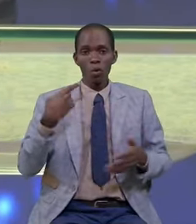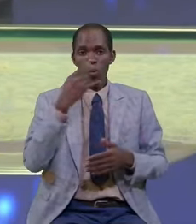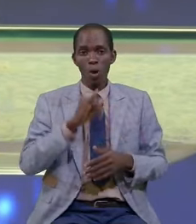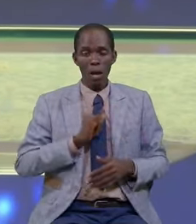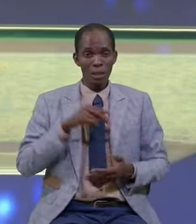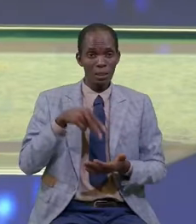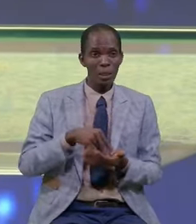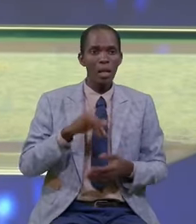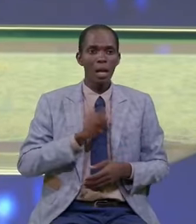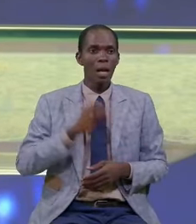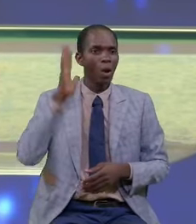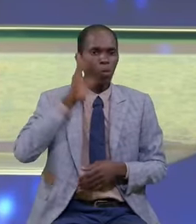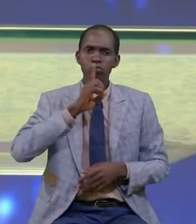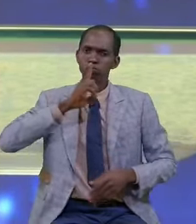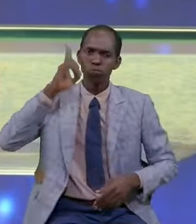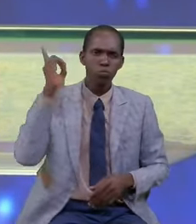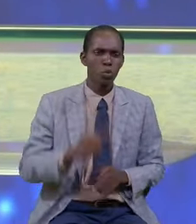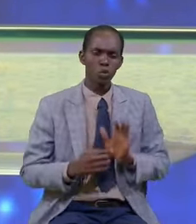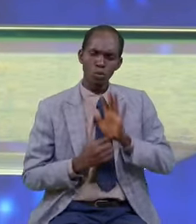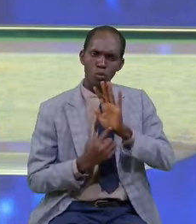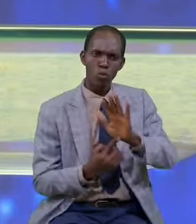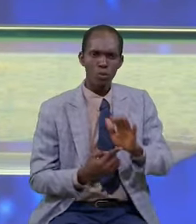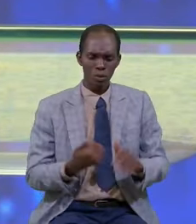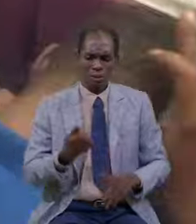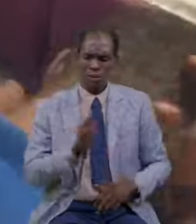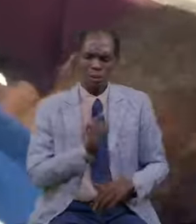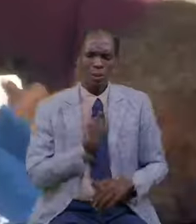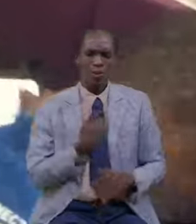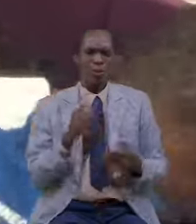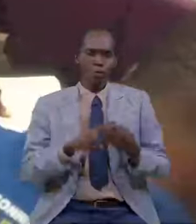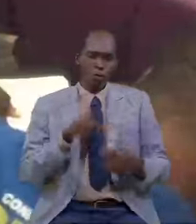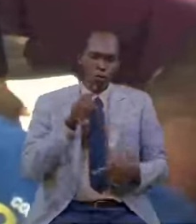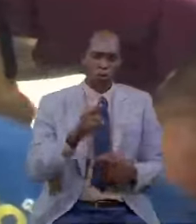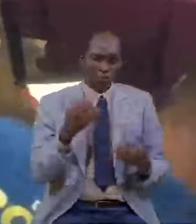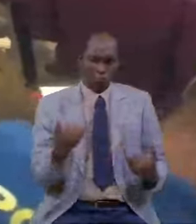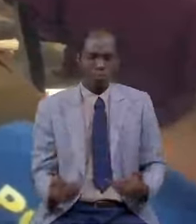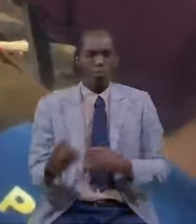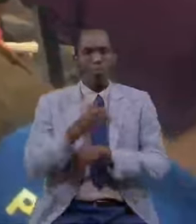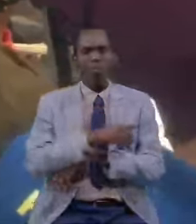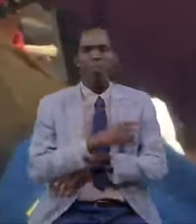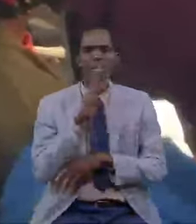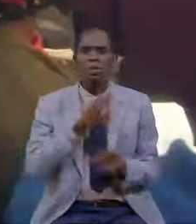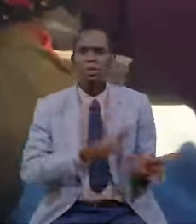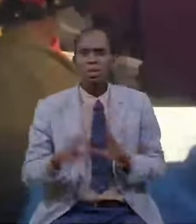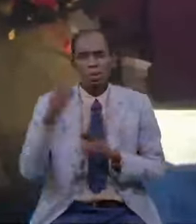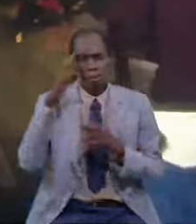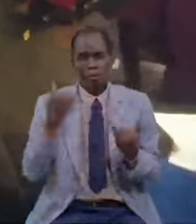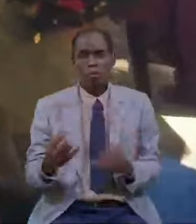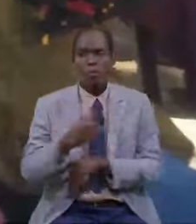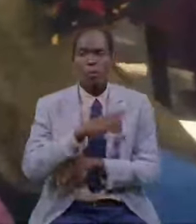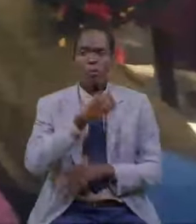présenterai où? Devant Akab. Aujourd'hui, êtes-vous prêt pour aujourd'hui? Êtes-vous prêt pour